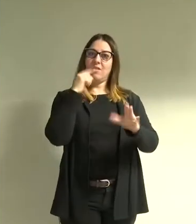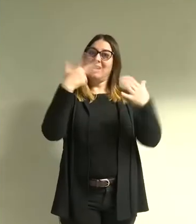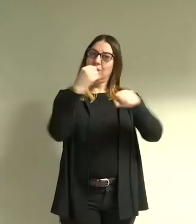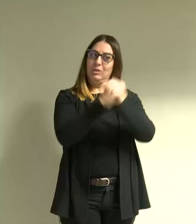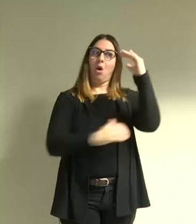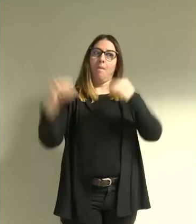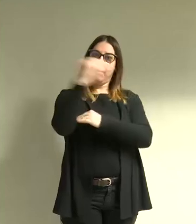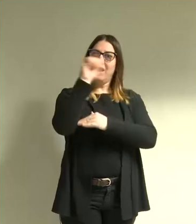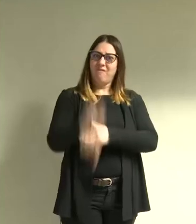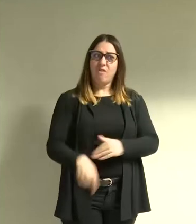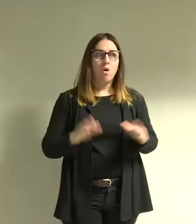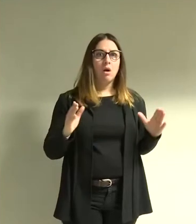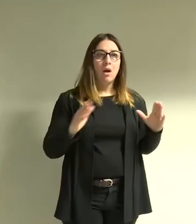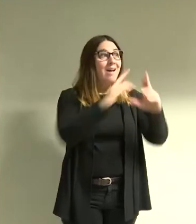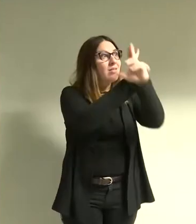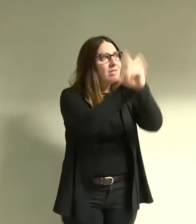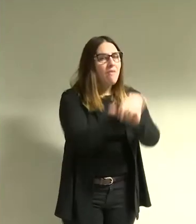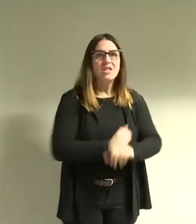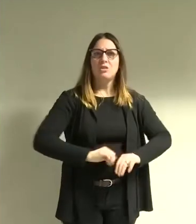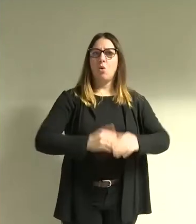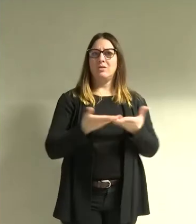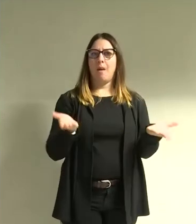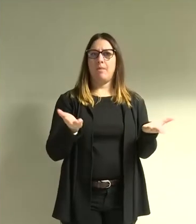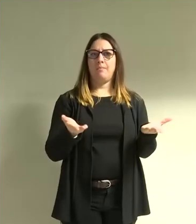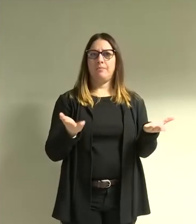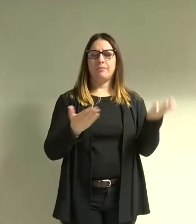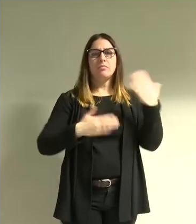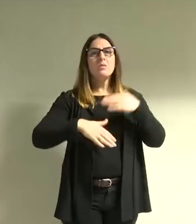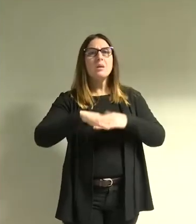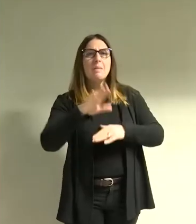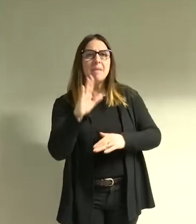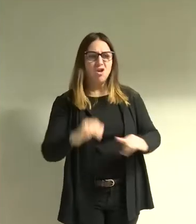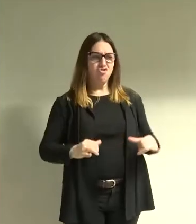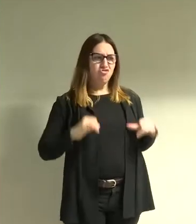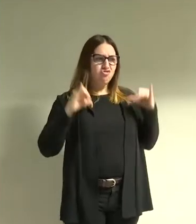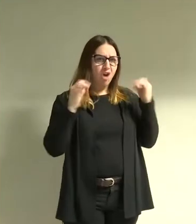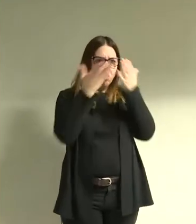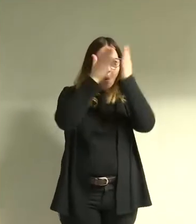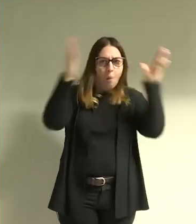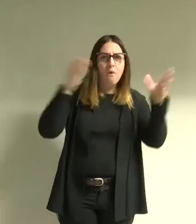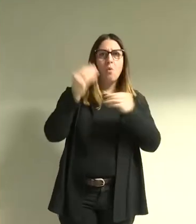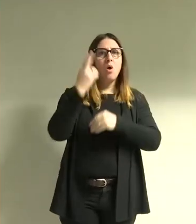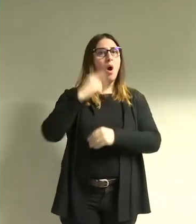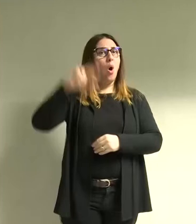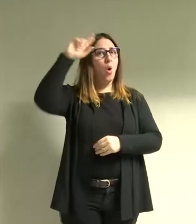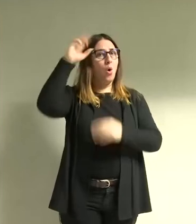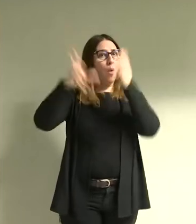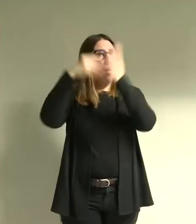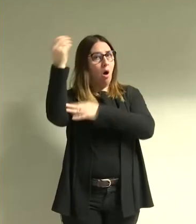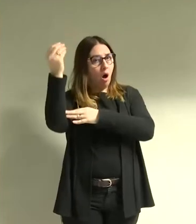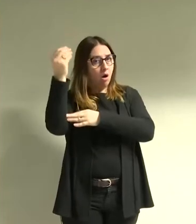c'est une question de définition mais la question d'ouvrir à des plus jeunes ou à des non européens reste